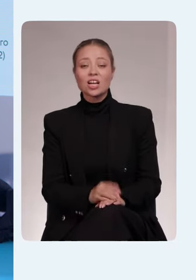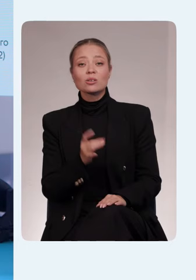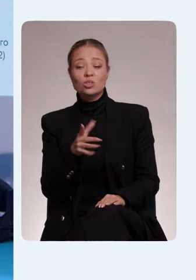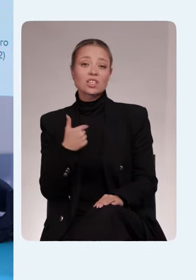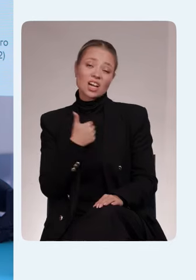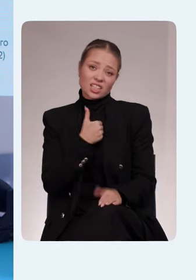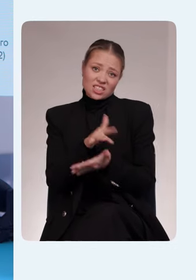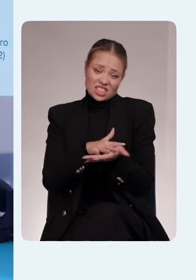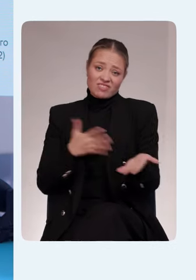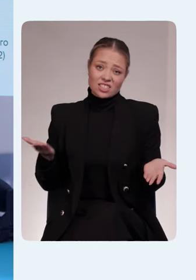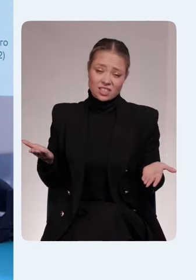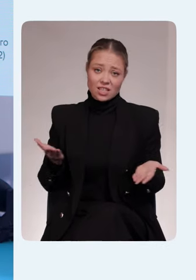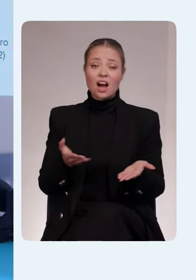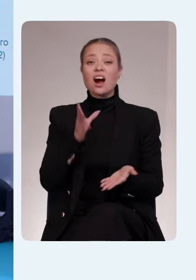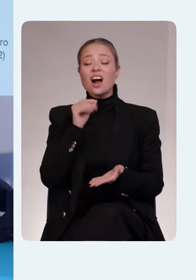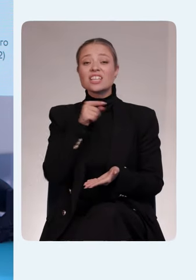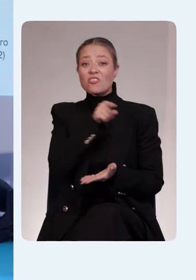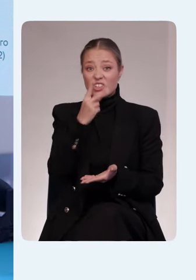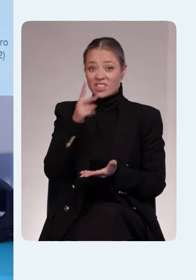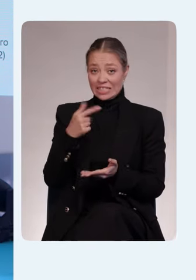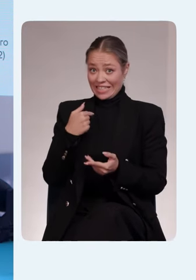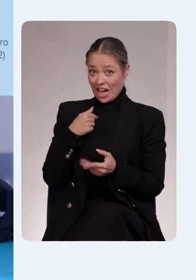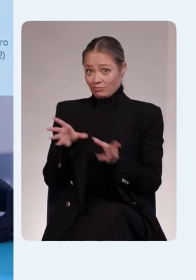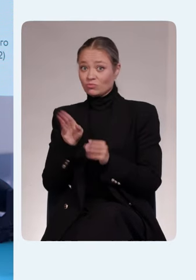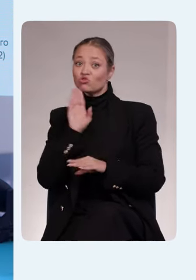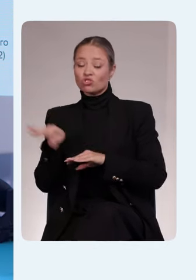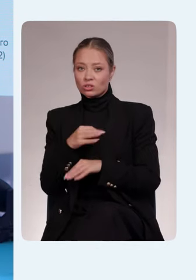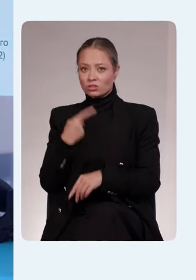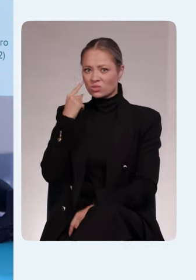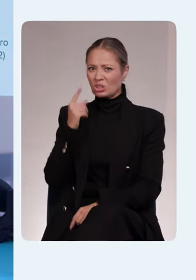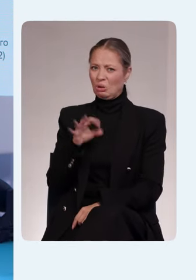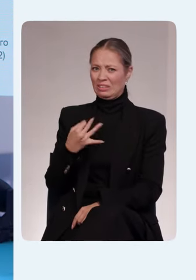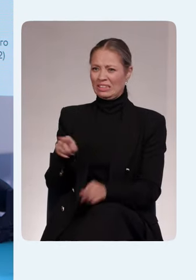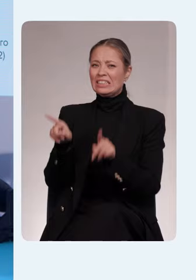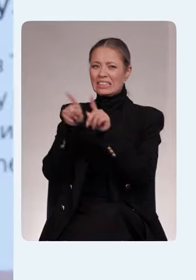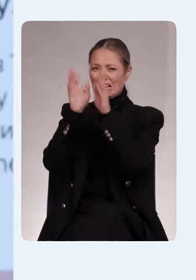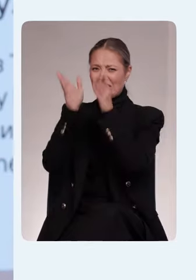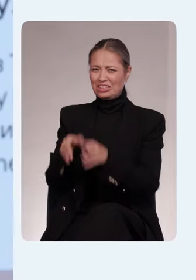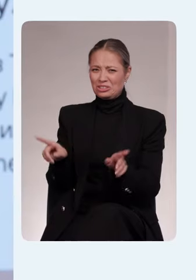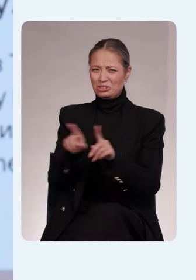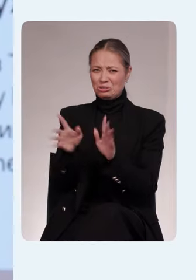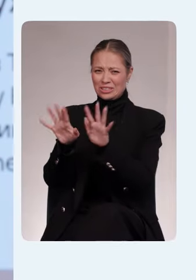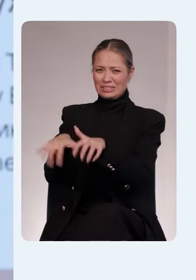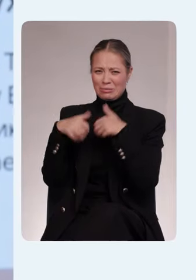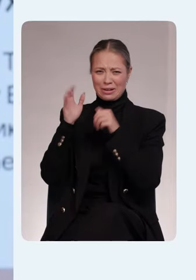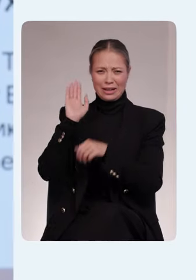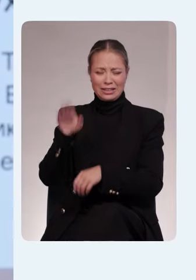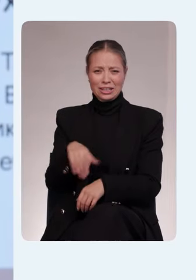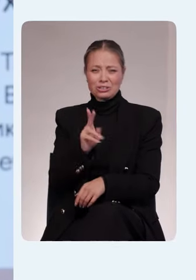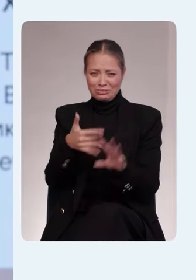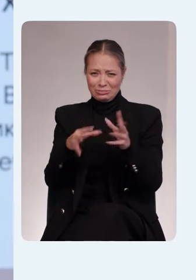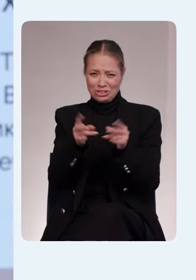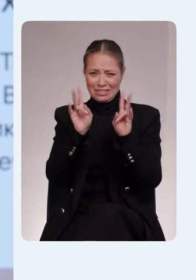хотел бы перед вами извиниться. Когда вы меня видите с женой, вы такие: все, капец, таких тоже разобрали. Кто вообще